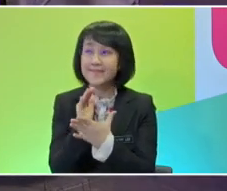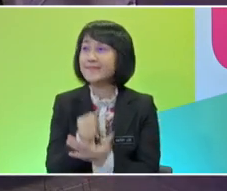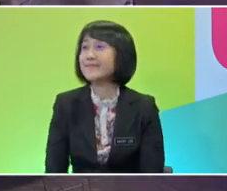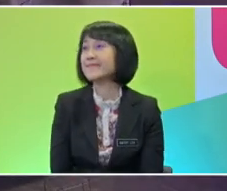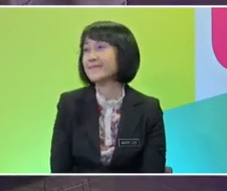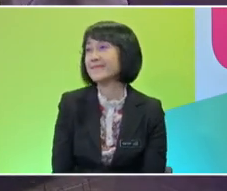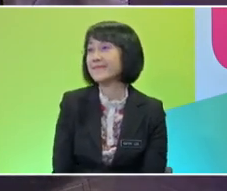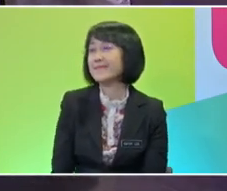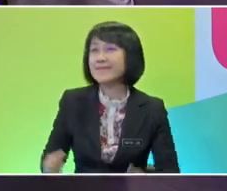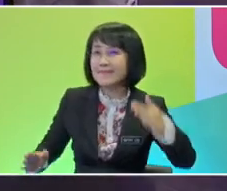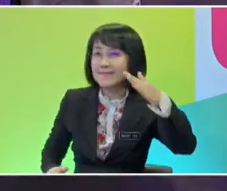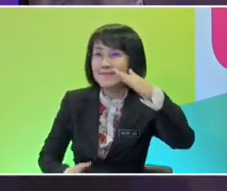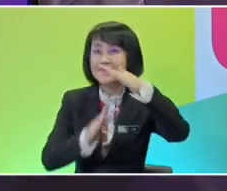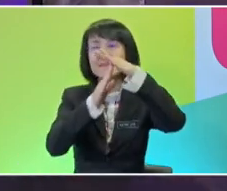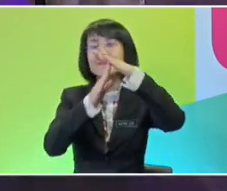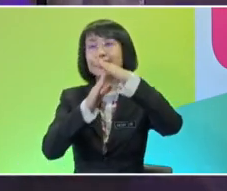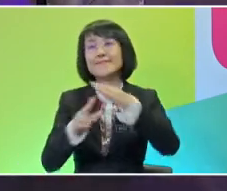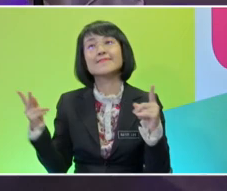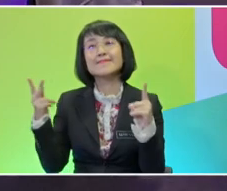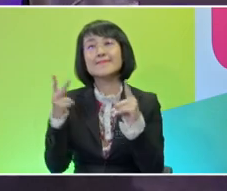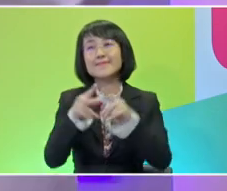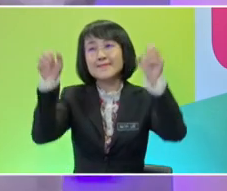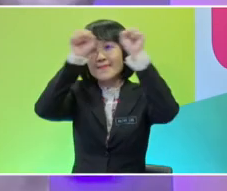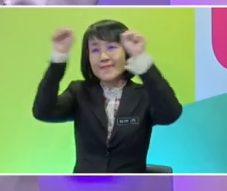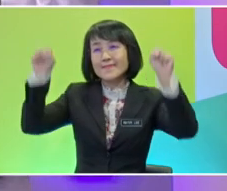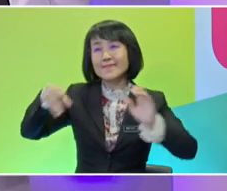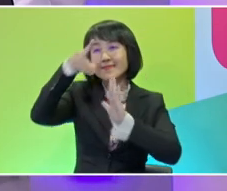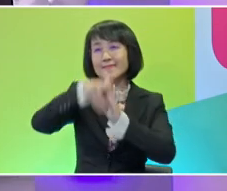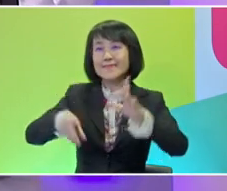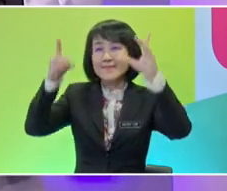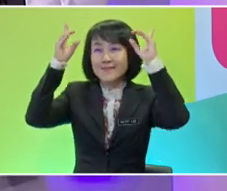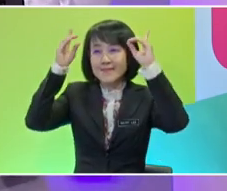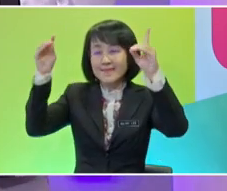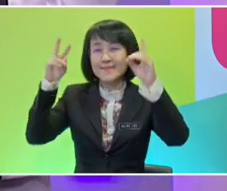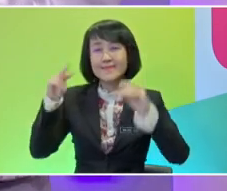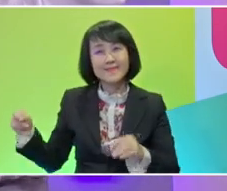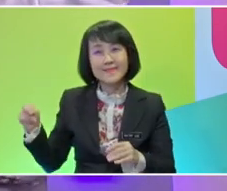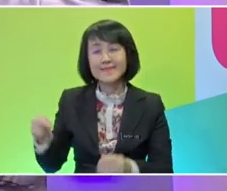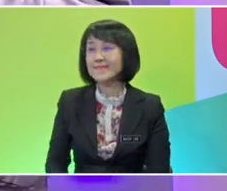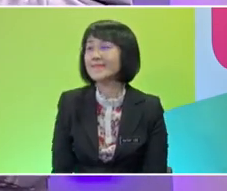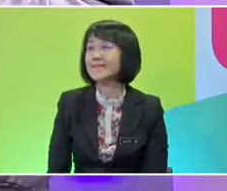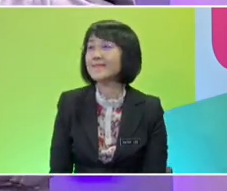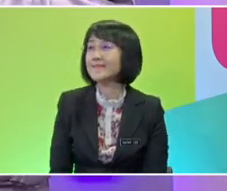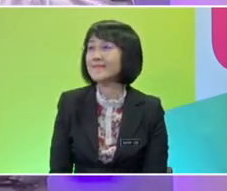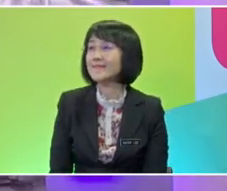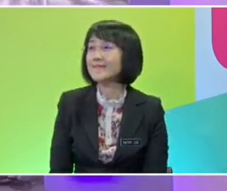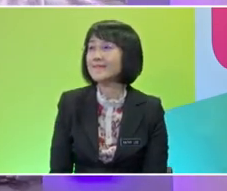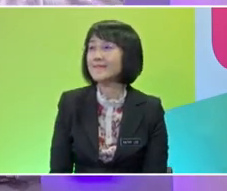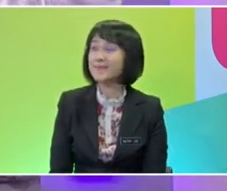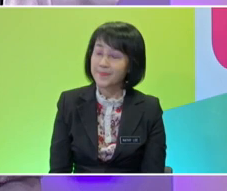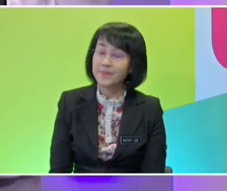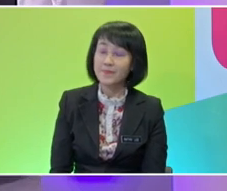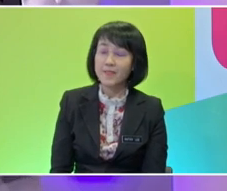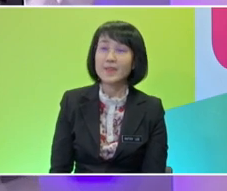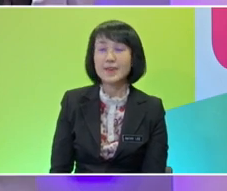kemuncak kepada sistem pendidikan tadi perkembangan pendidikan dalam Taman Nasional untuk memilih